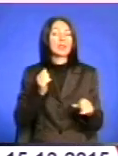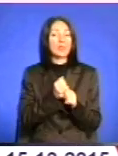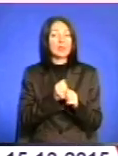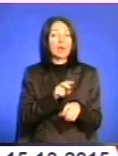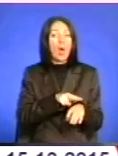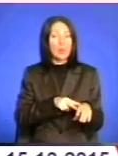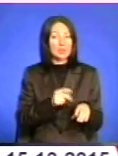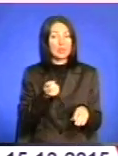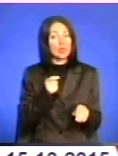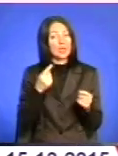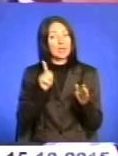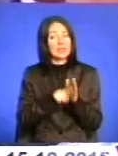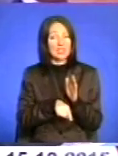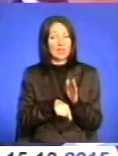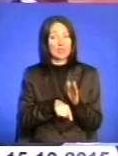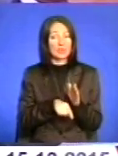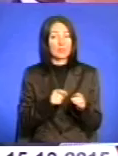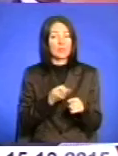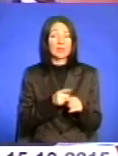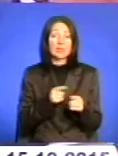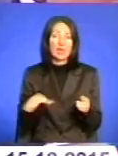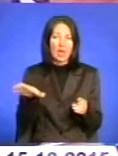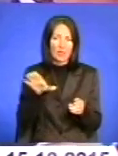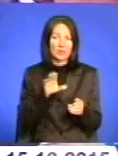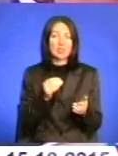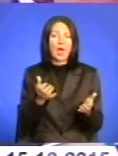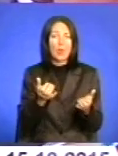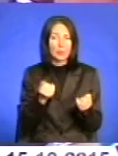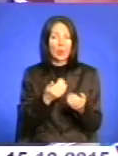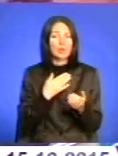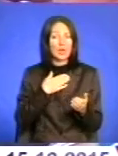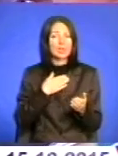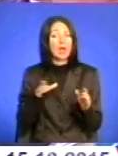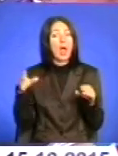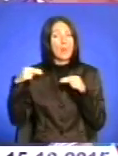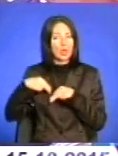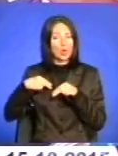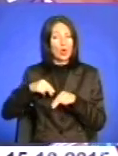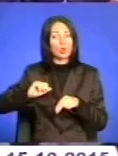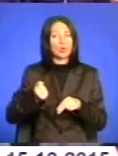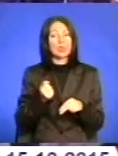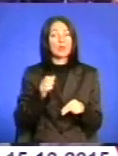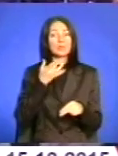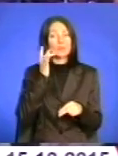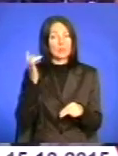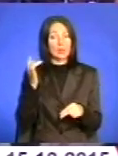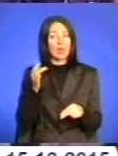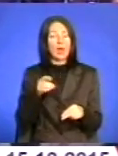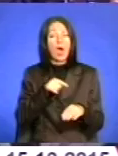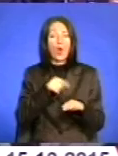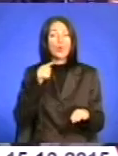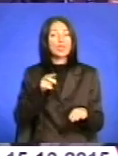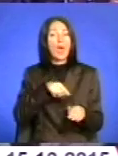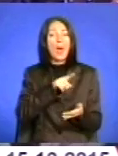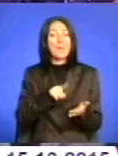поліції трохи дешевша. Це все отримано від наших партнерів, друзів, Сполучених Штатів. Реагуючи на питання